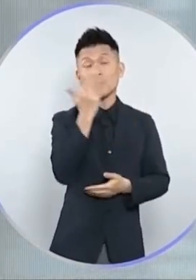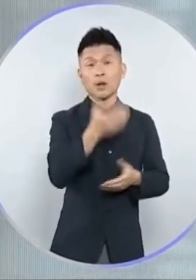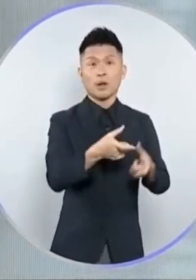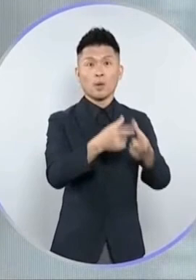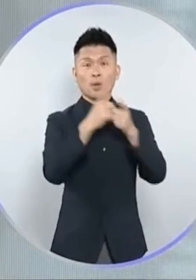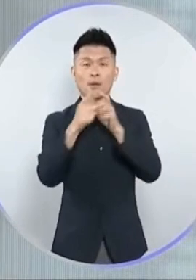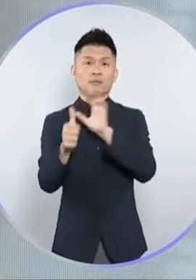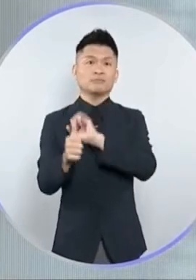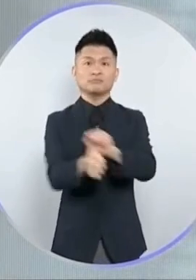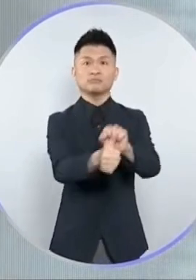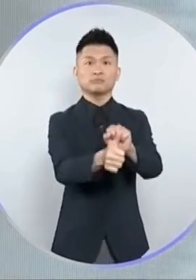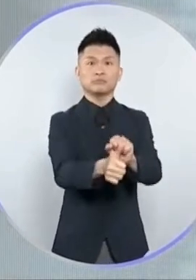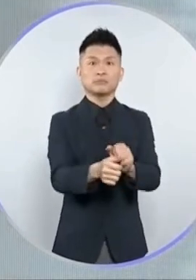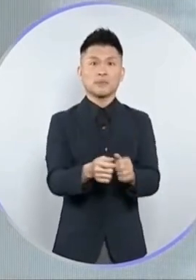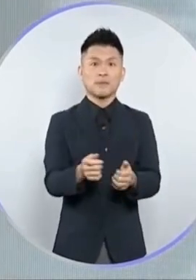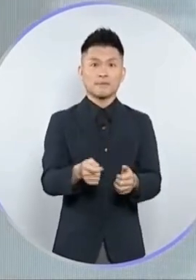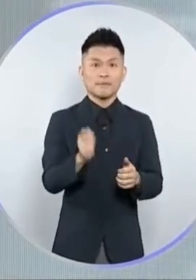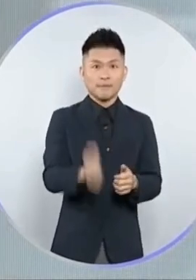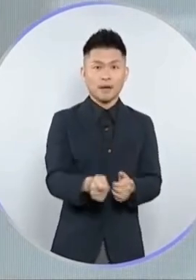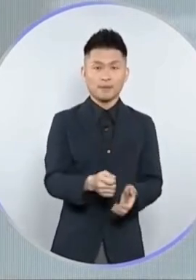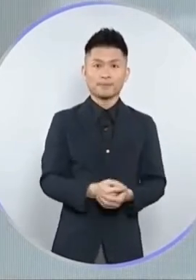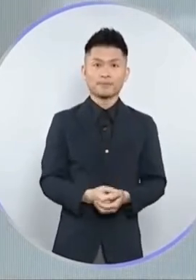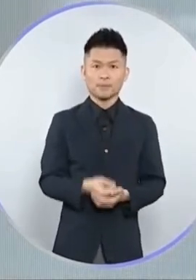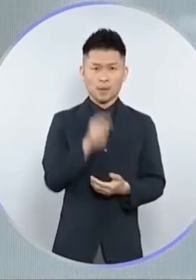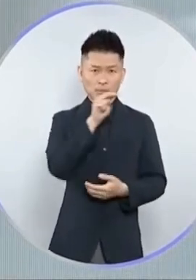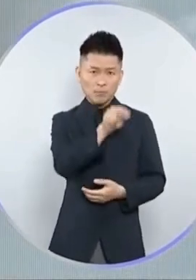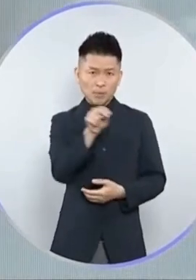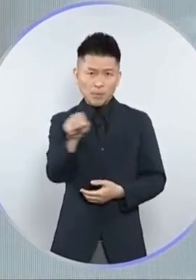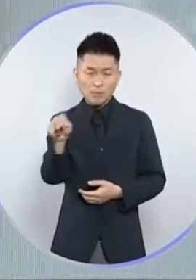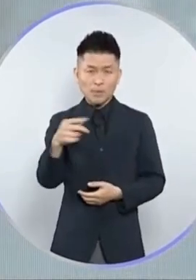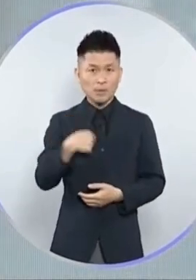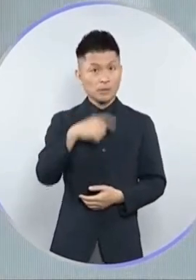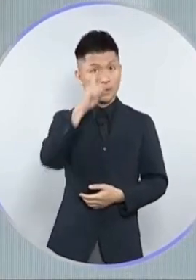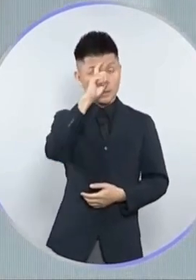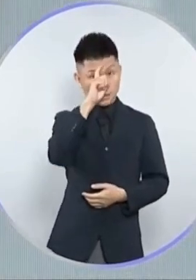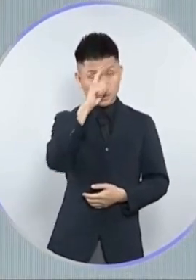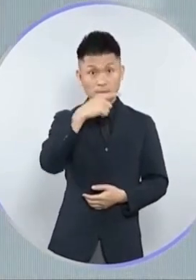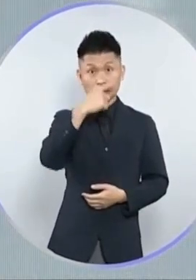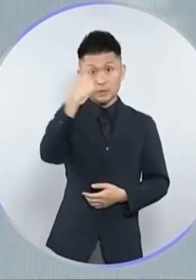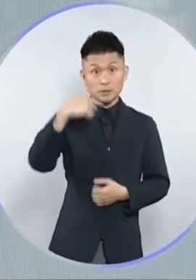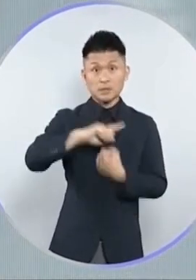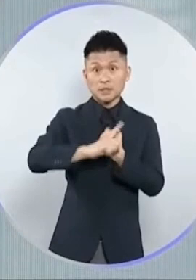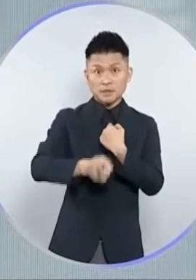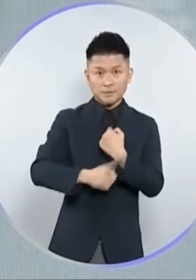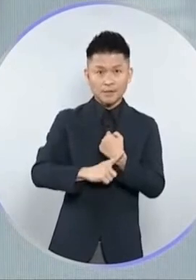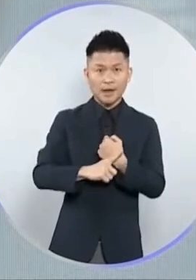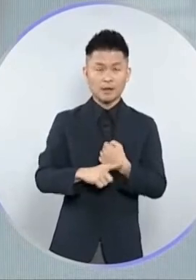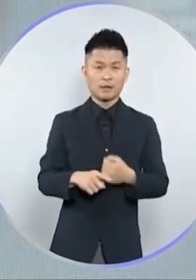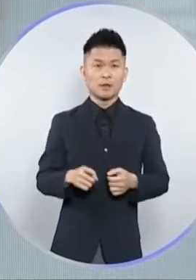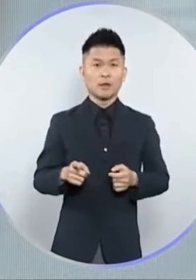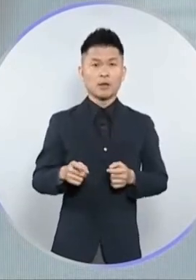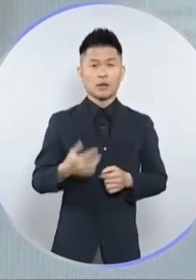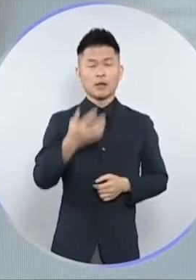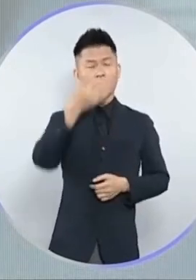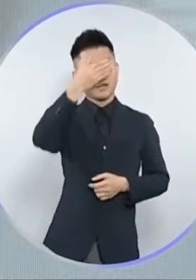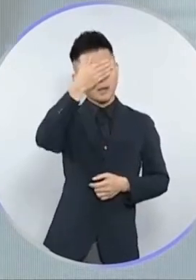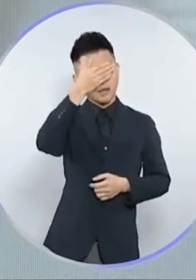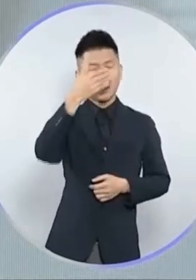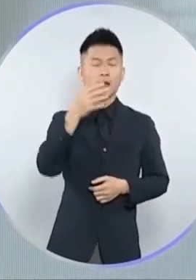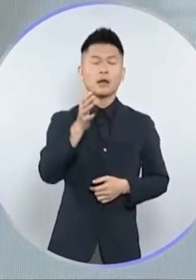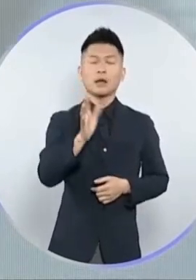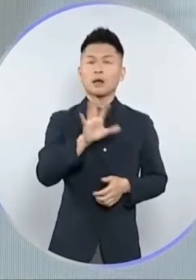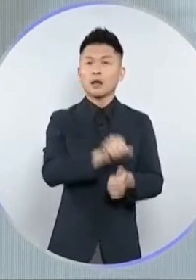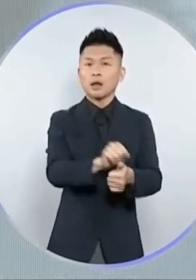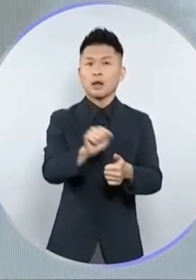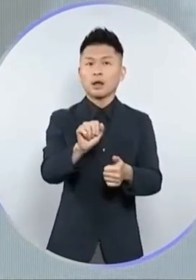办。今天有时候看到这个事情，我都希望司法勿忘勿纵，不要